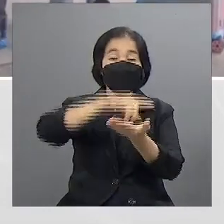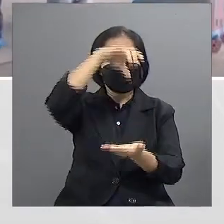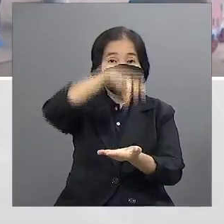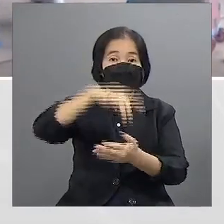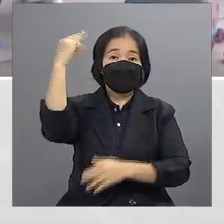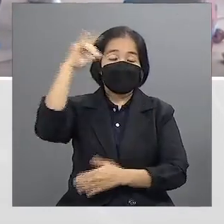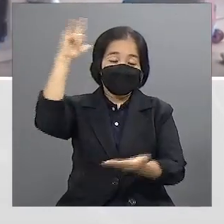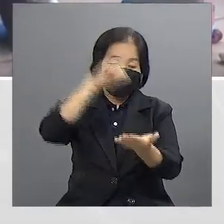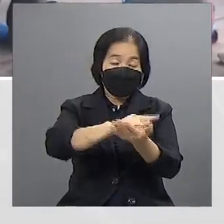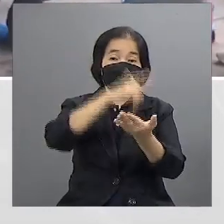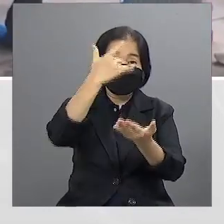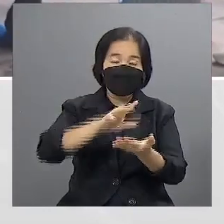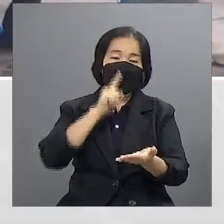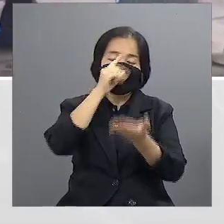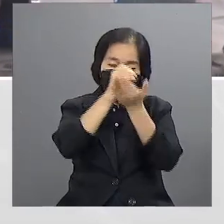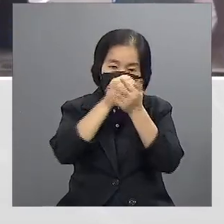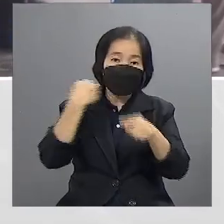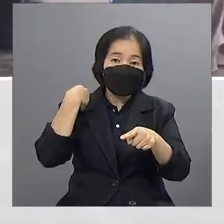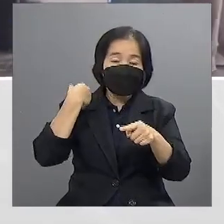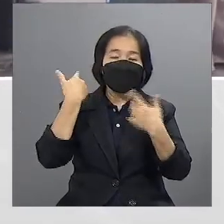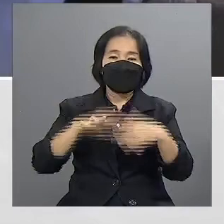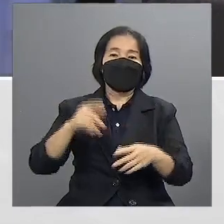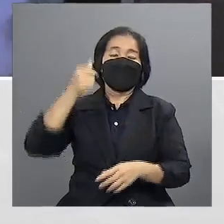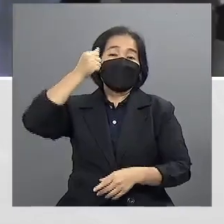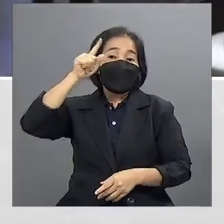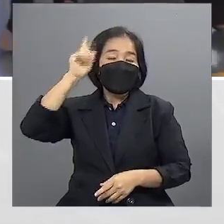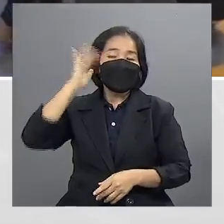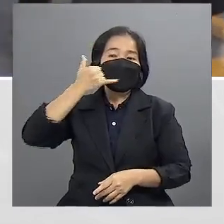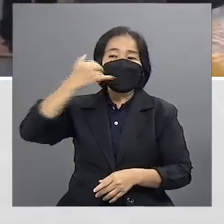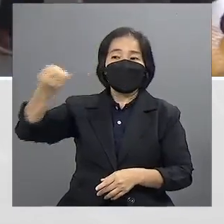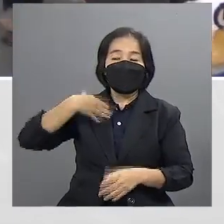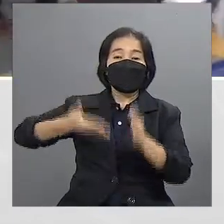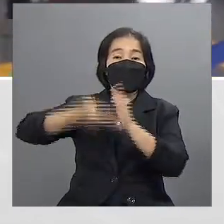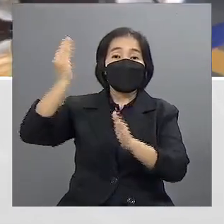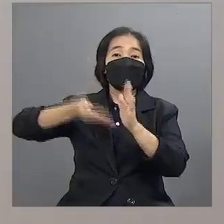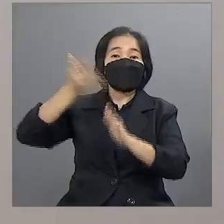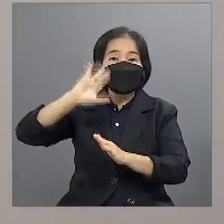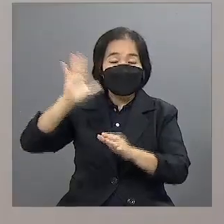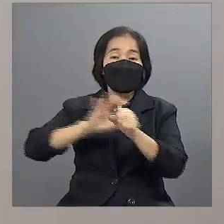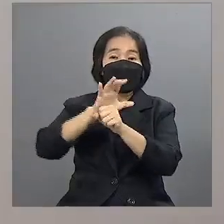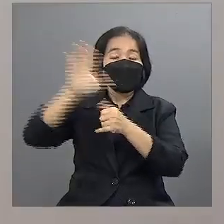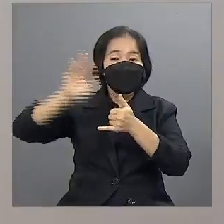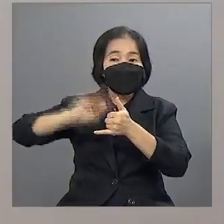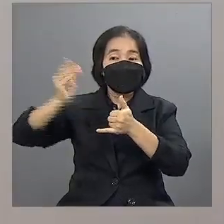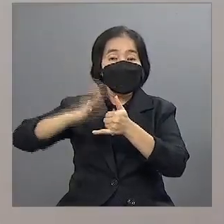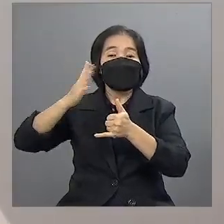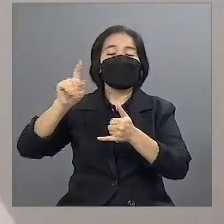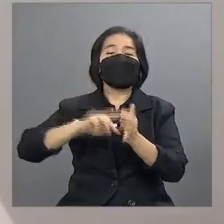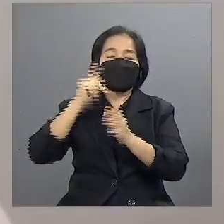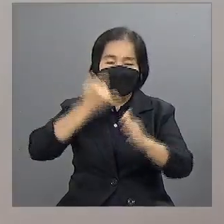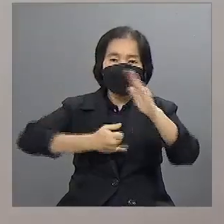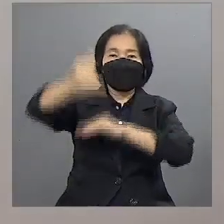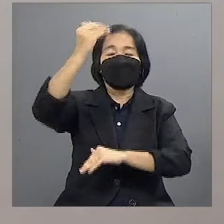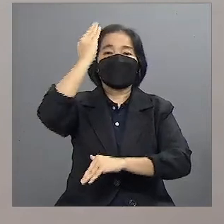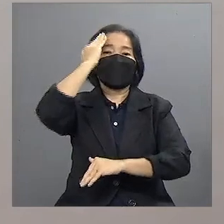เปค่มเสีงไ้ก่อนเราจำเปนตองลดการคอนแรของคนในพ้นที่กับทางที่เข้ามา ฟูนิ้ต้กำเทคโโยีต่ ถามา